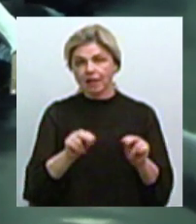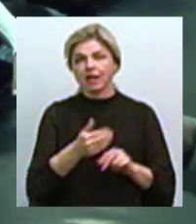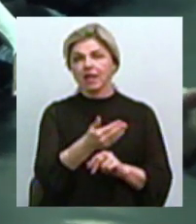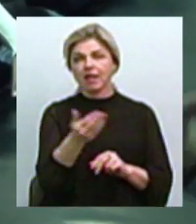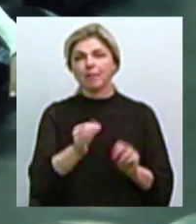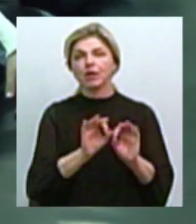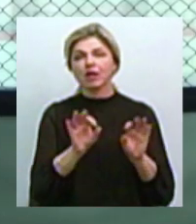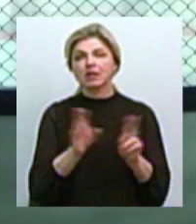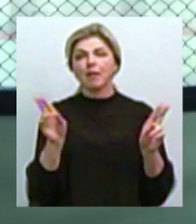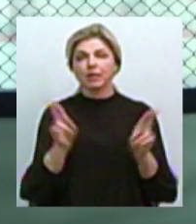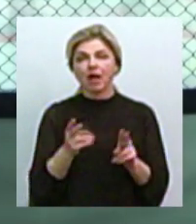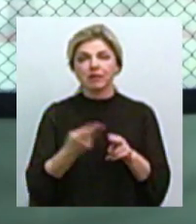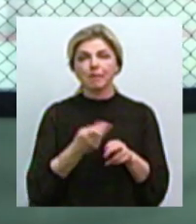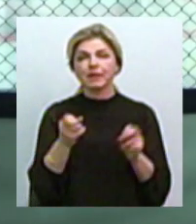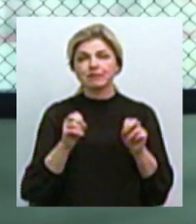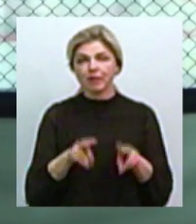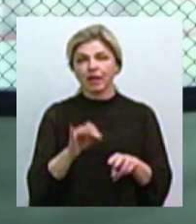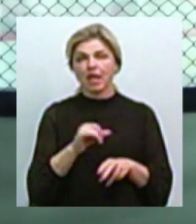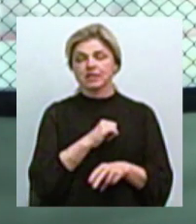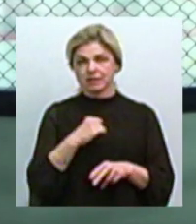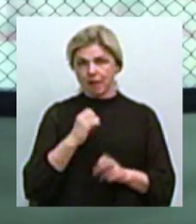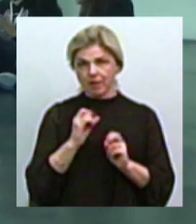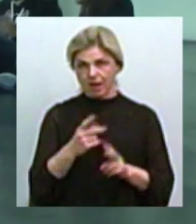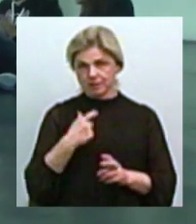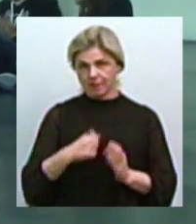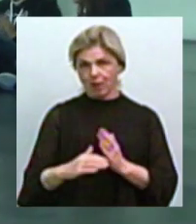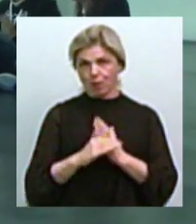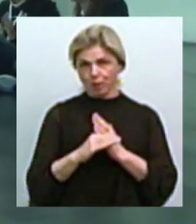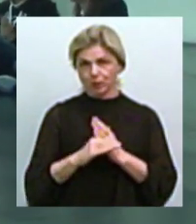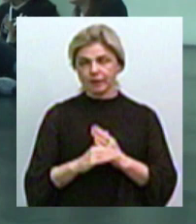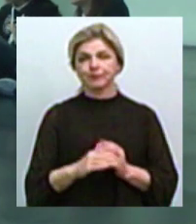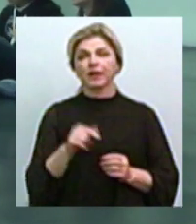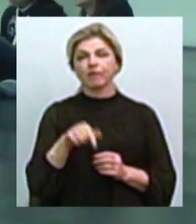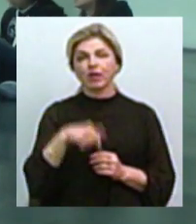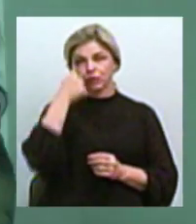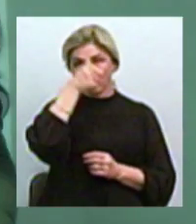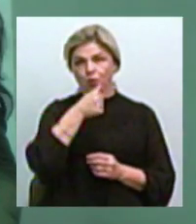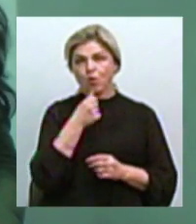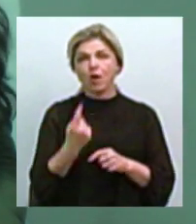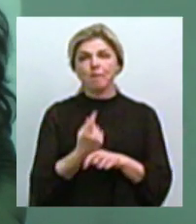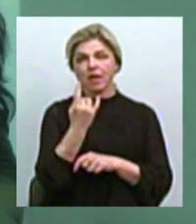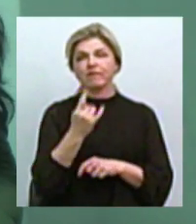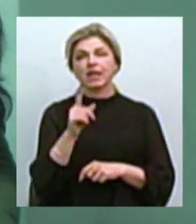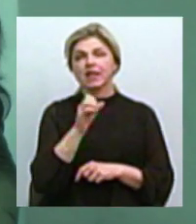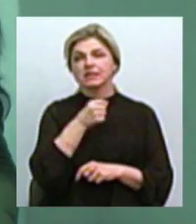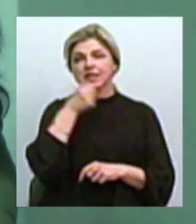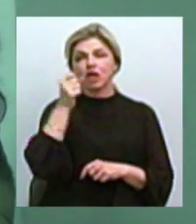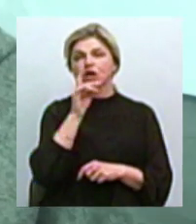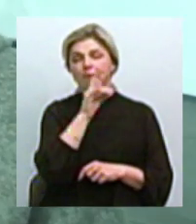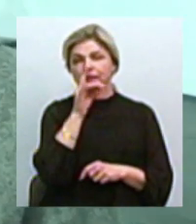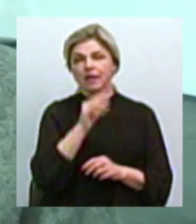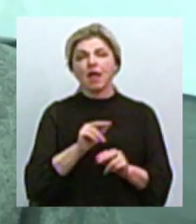правила безпеки, способи надання медичної допомоги, основи самозахисту. Цього року вперше для старших підлітків ввели лекції